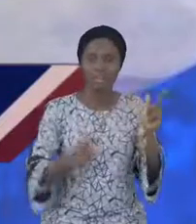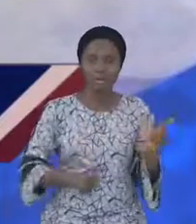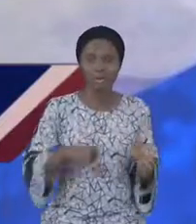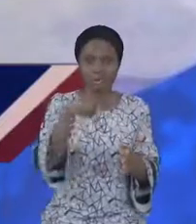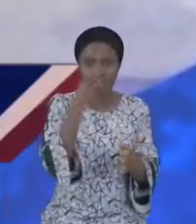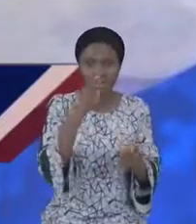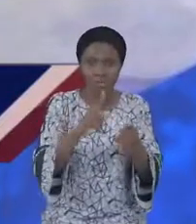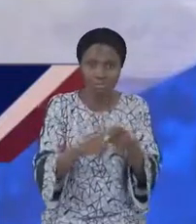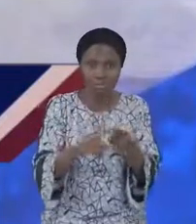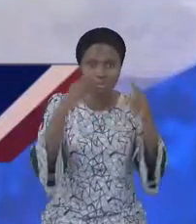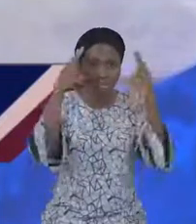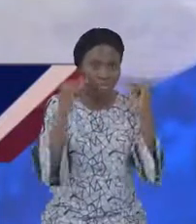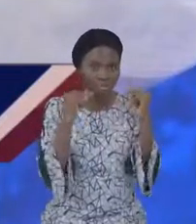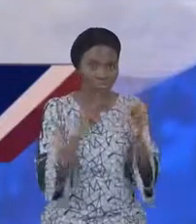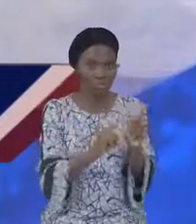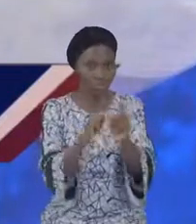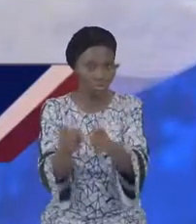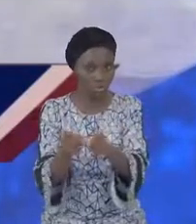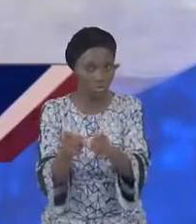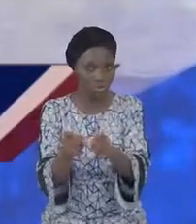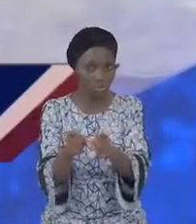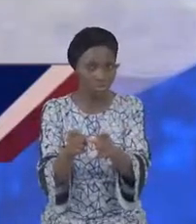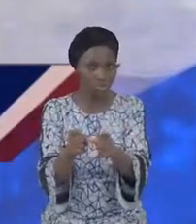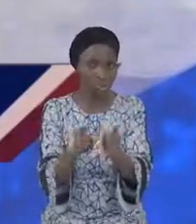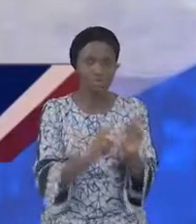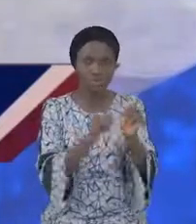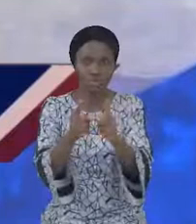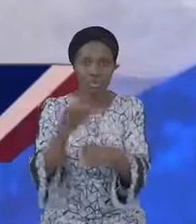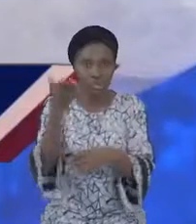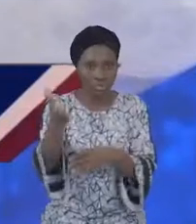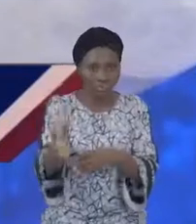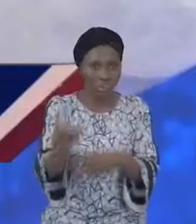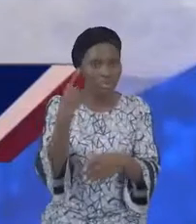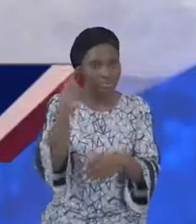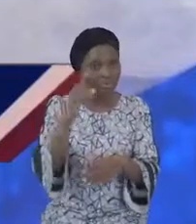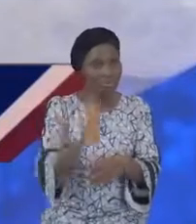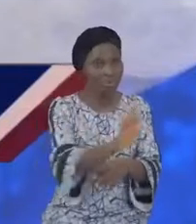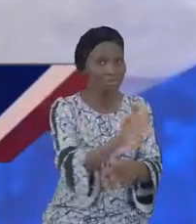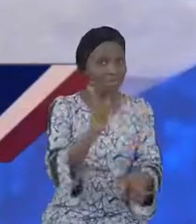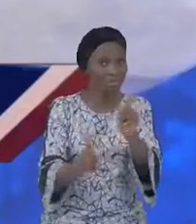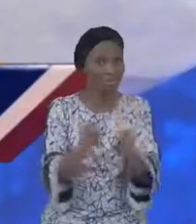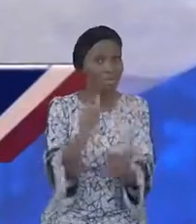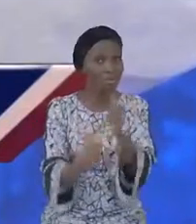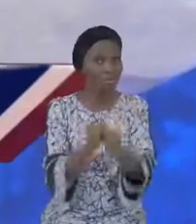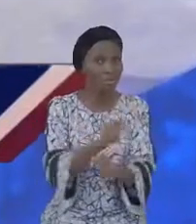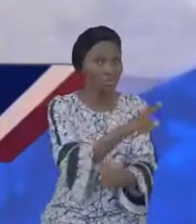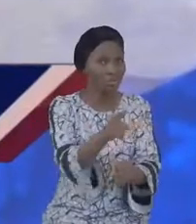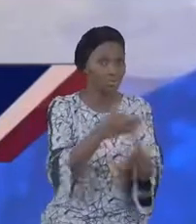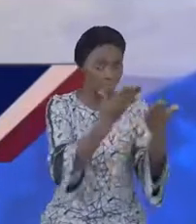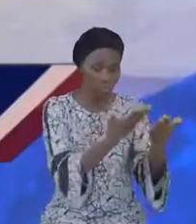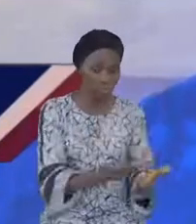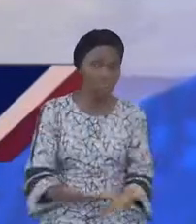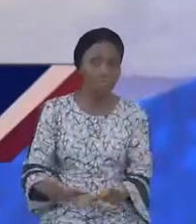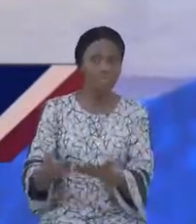L'Éternel dit à Moïse, « Va, descends, car ton peuple que tu